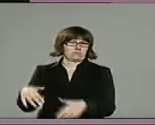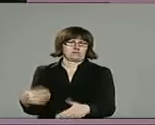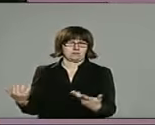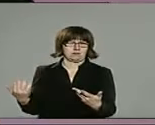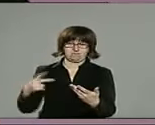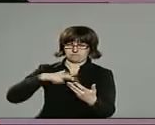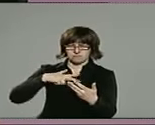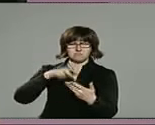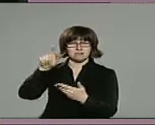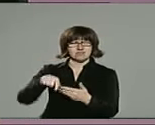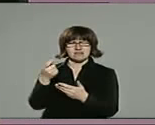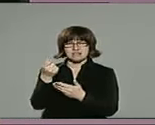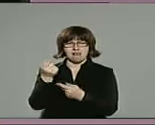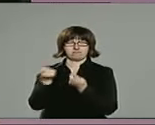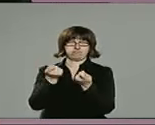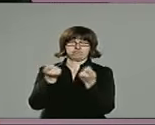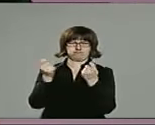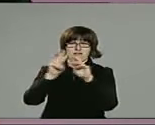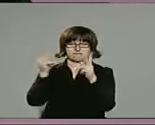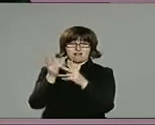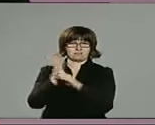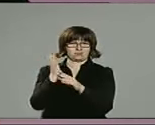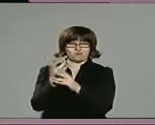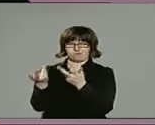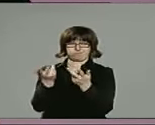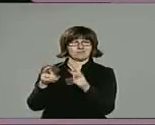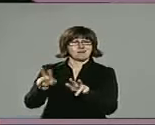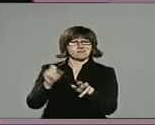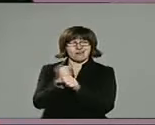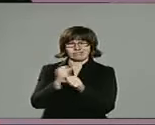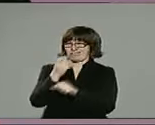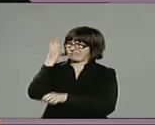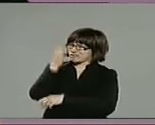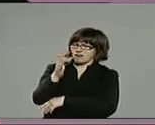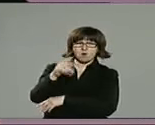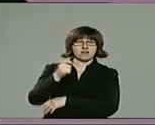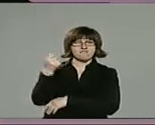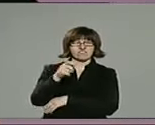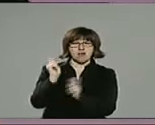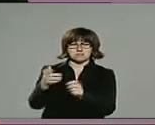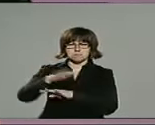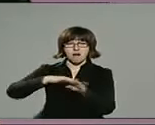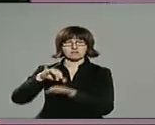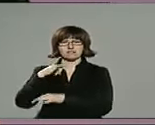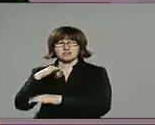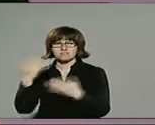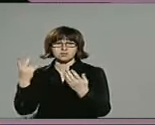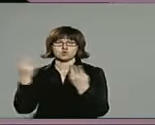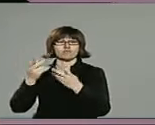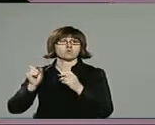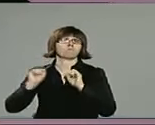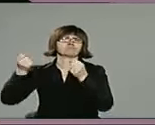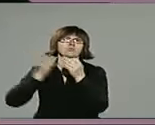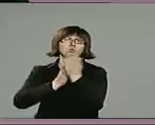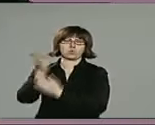in Wahrheit das Geld die Welt regiert. Und dass man sich auf nichts verlassen kann. Die Finanzmärkte oder große Interessen setzen sich sowieso